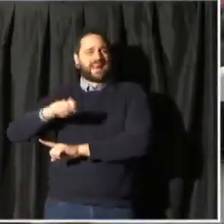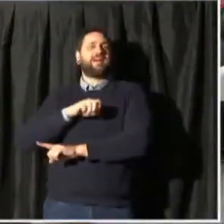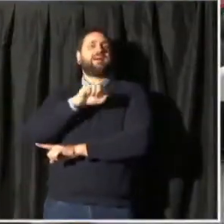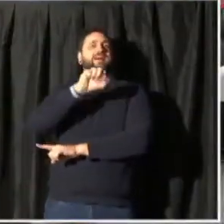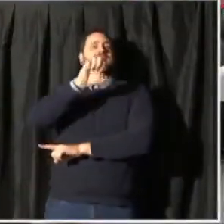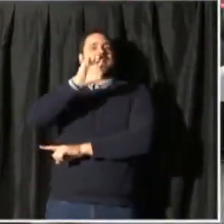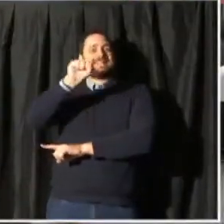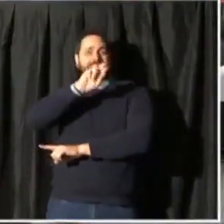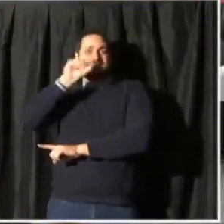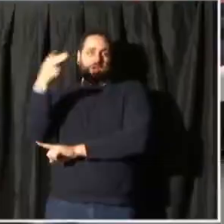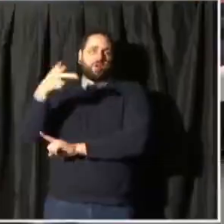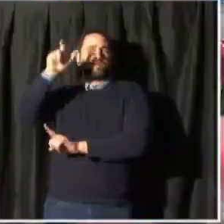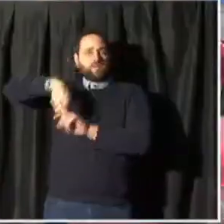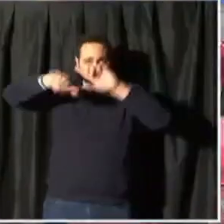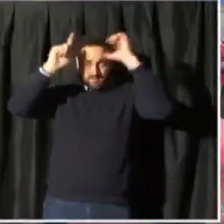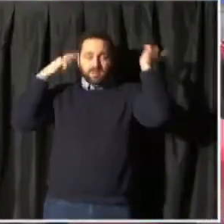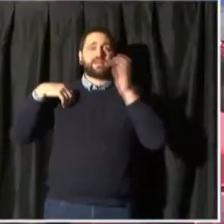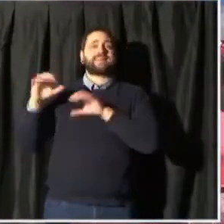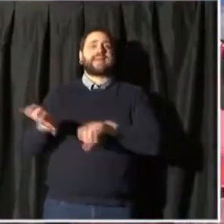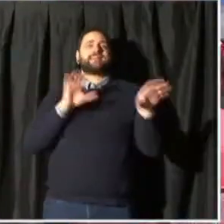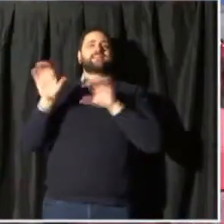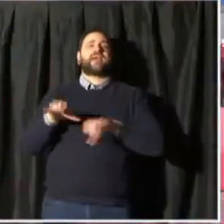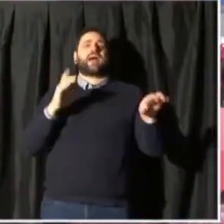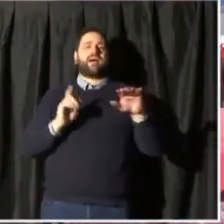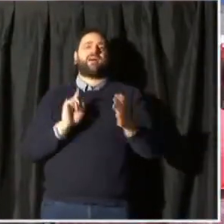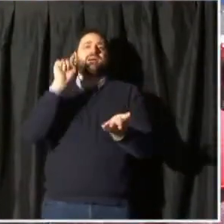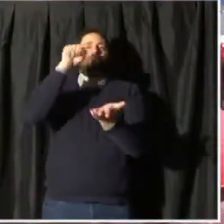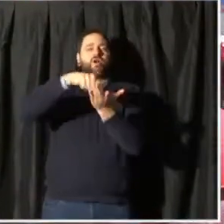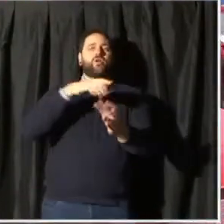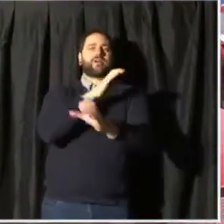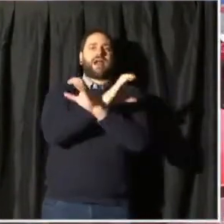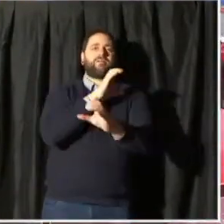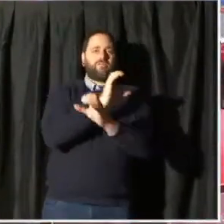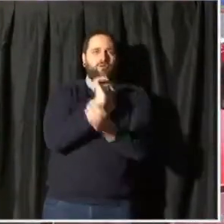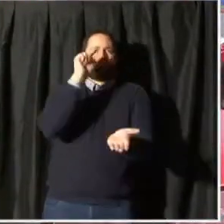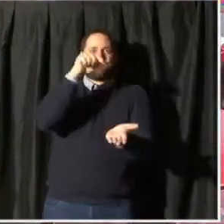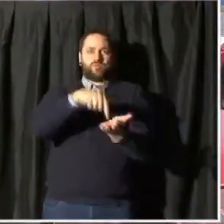bercy est une militante syndicale qui lui tous les jours